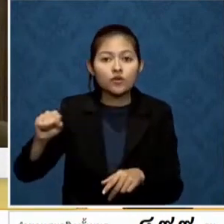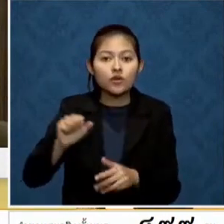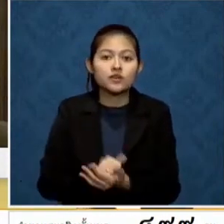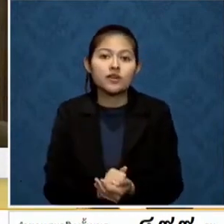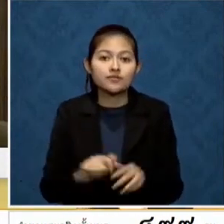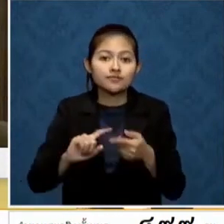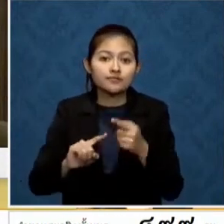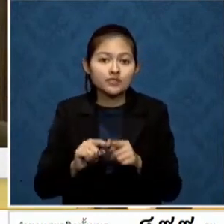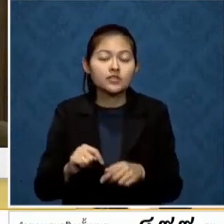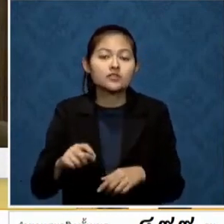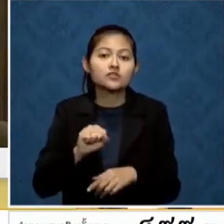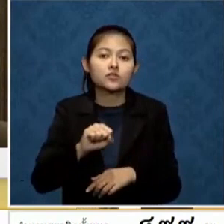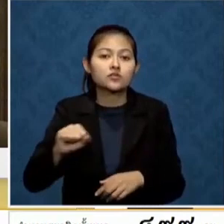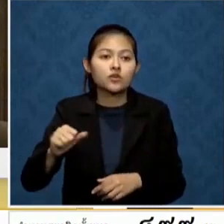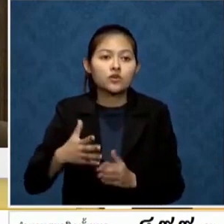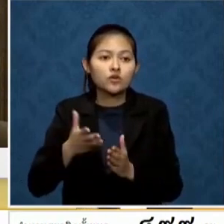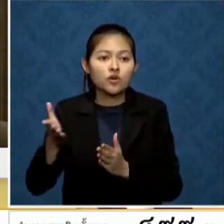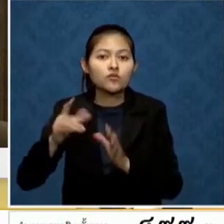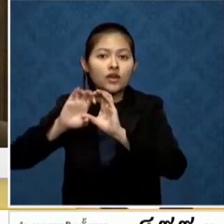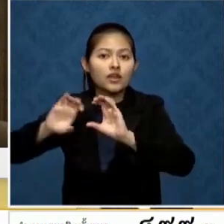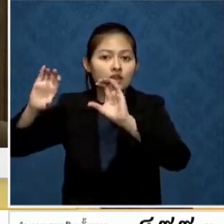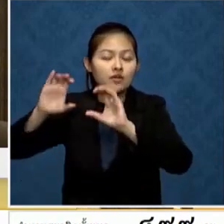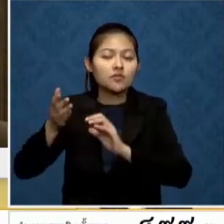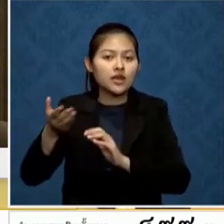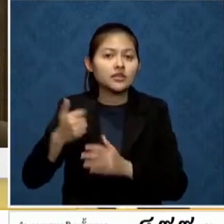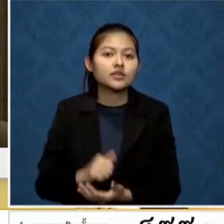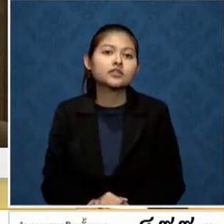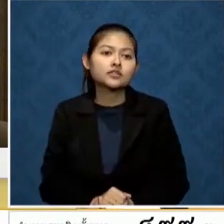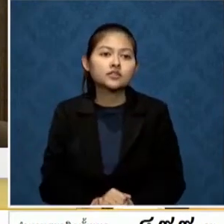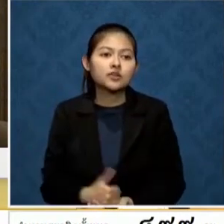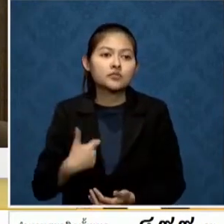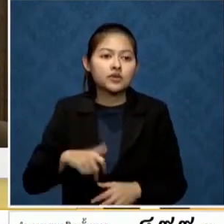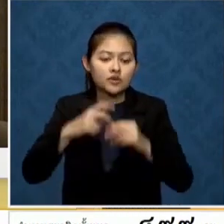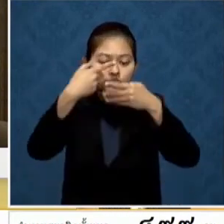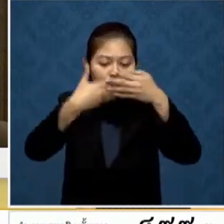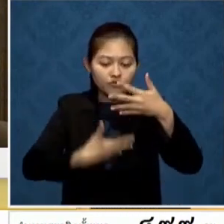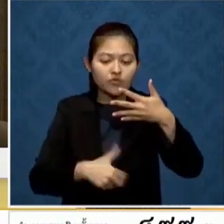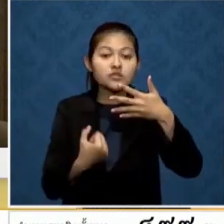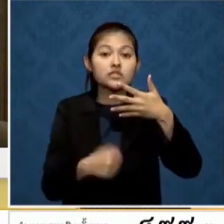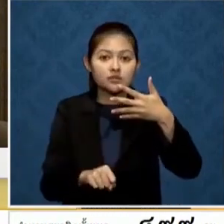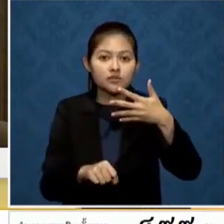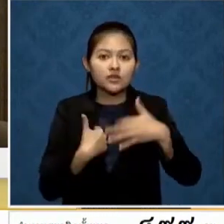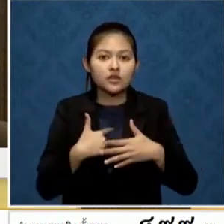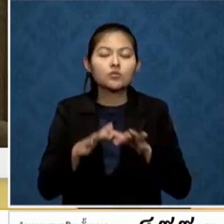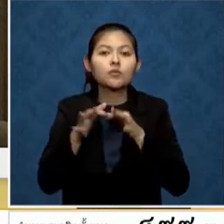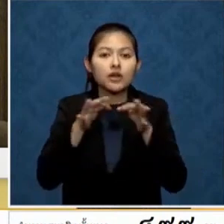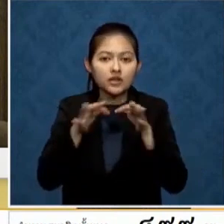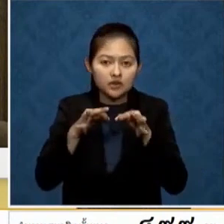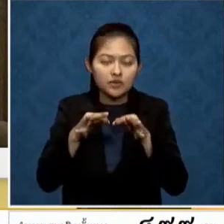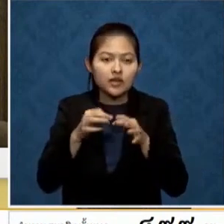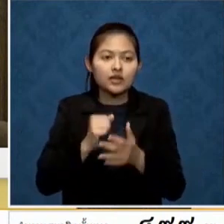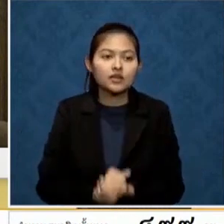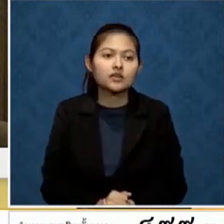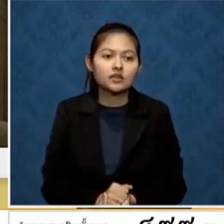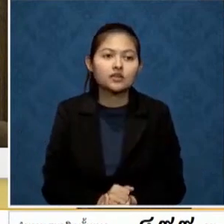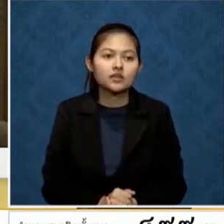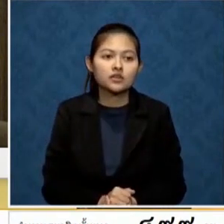เพื่อนสมาชิกสภาผู้ราษฎรจากซีกรัฐบาลนะครับผมเห็นว่ามีทั้งหมด 10ประเด็นครับที่ผมจำเป็นจะต้องเอ่อชี้แจงและให้ข้อมูลนะ